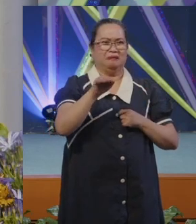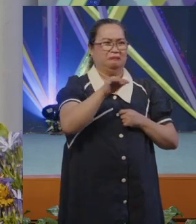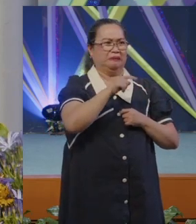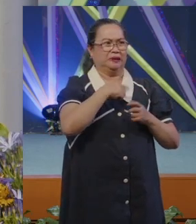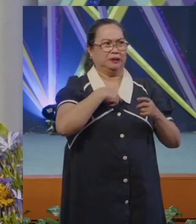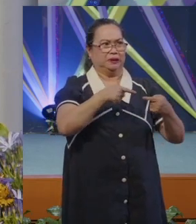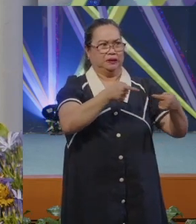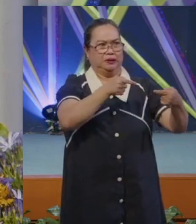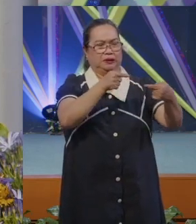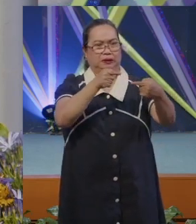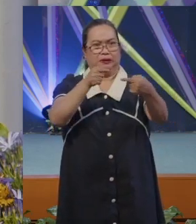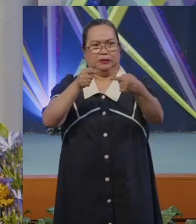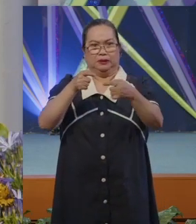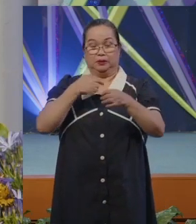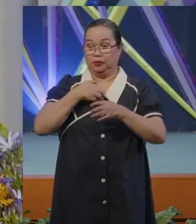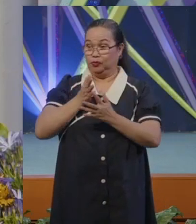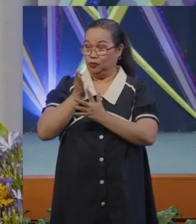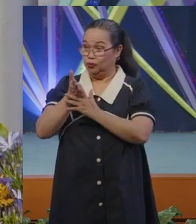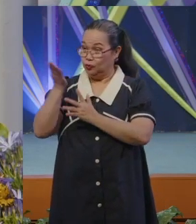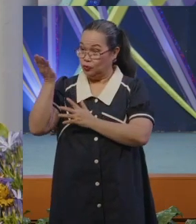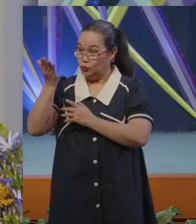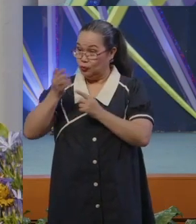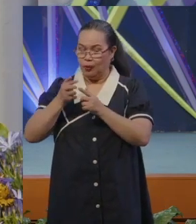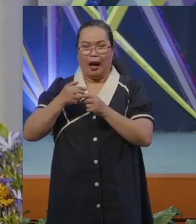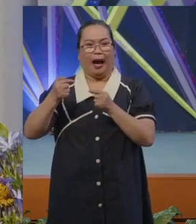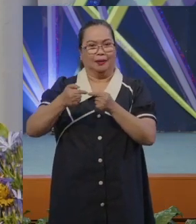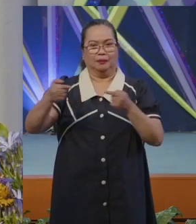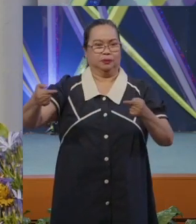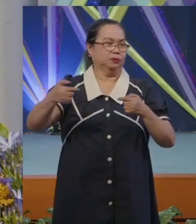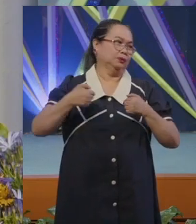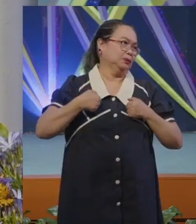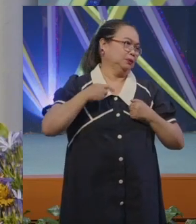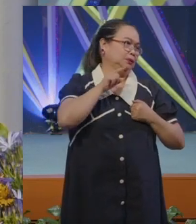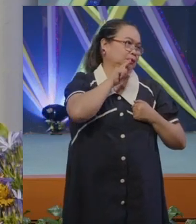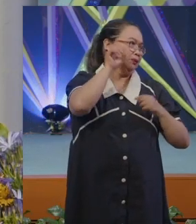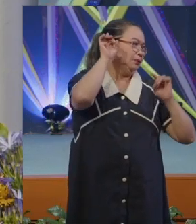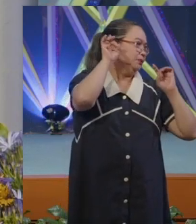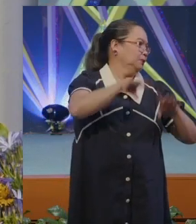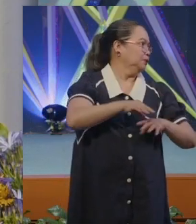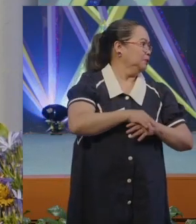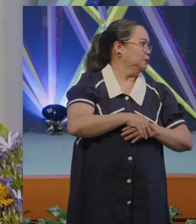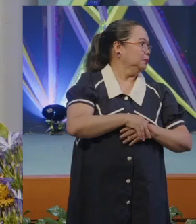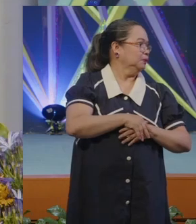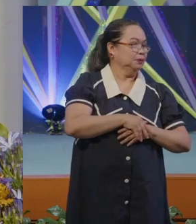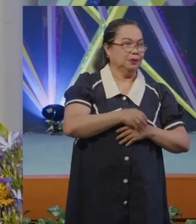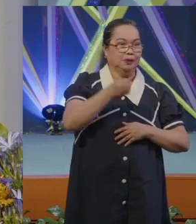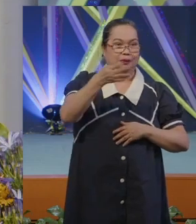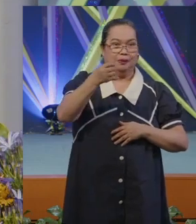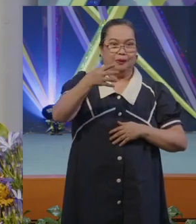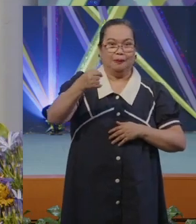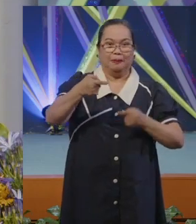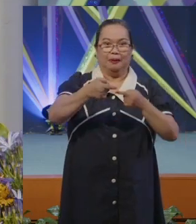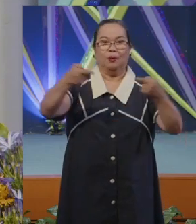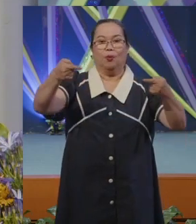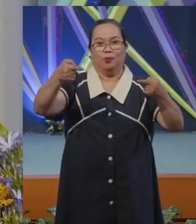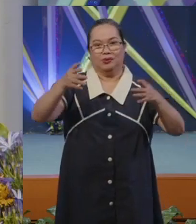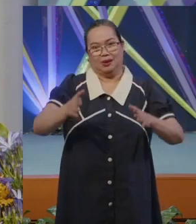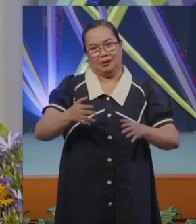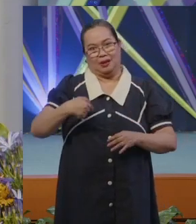tayo ay humahayo upang ipangalat ang mabuting balita ng kaligtasan. Marami pong kokontra sa